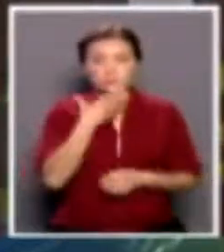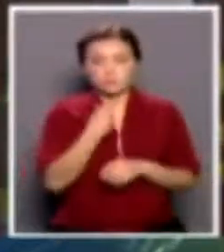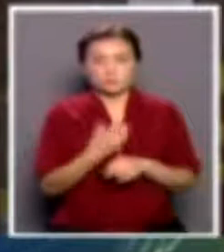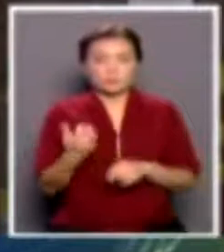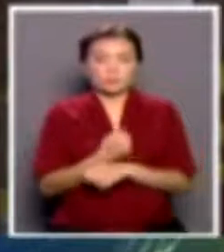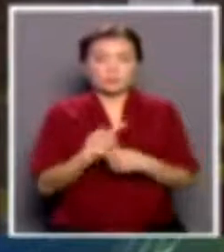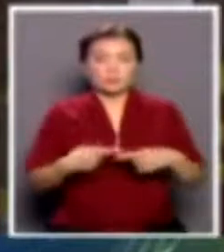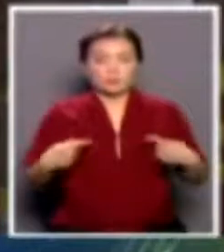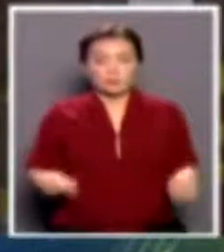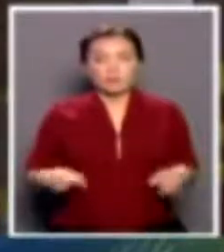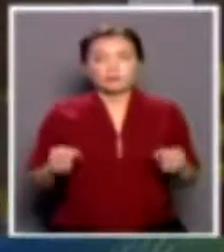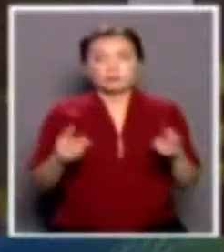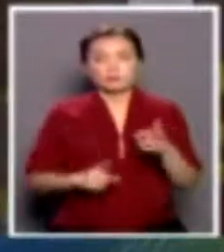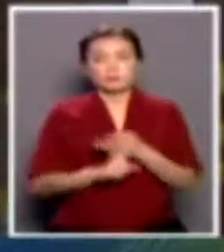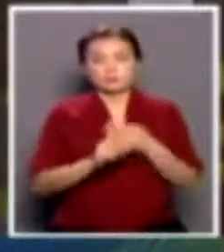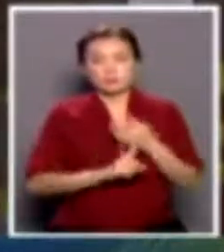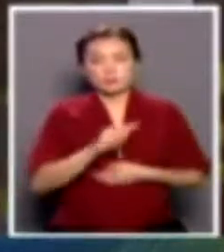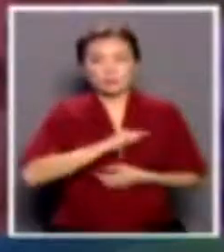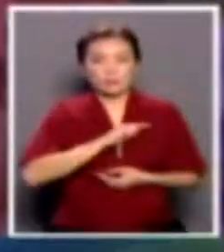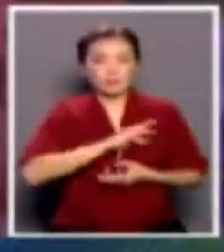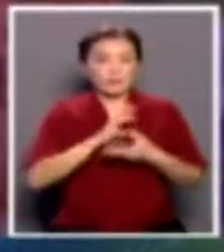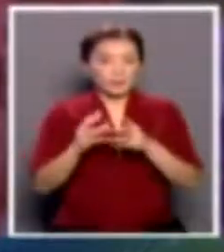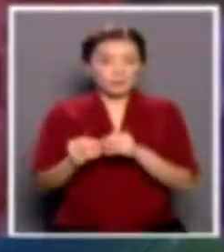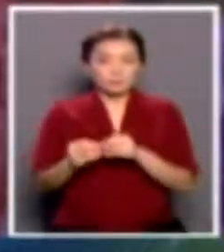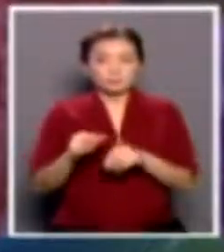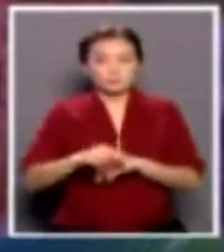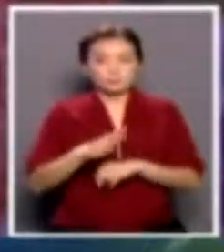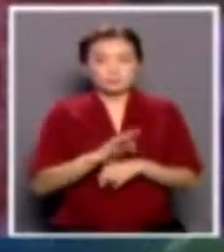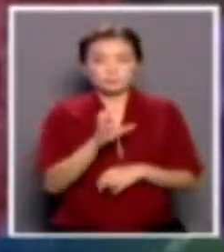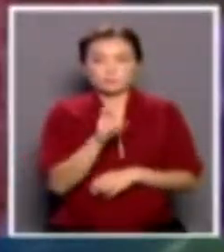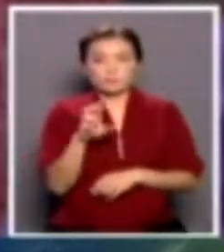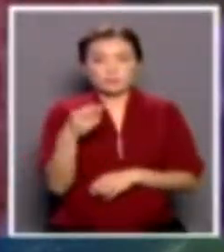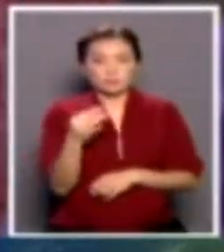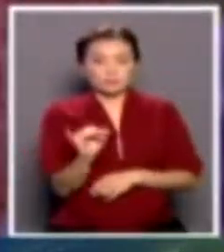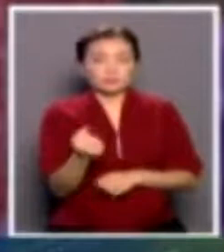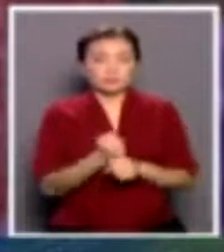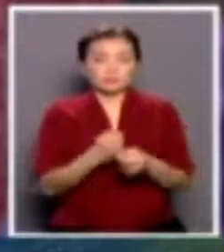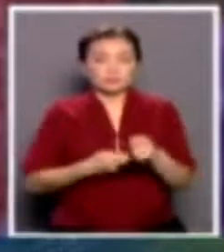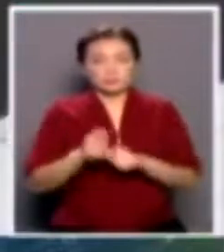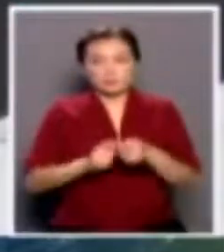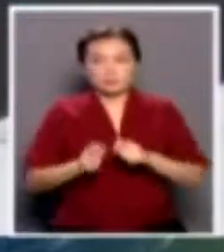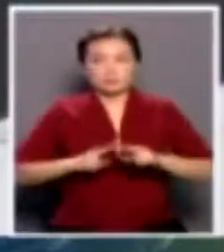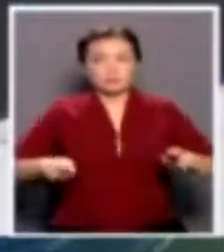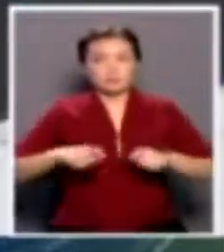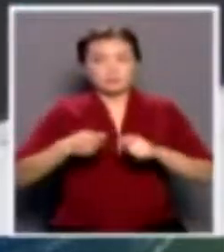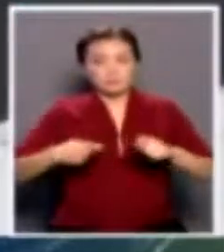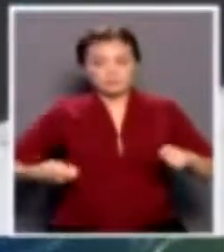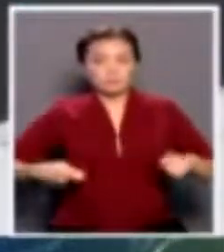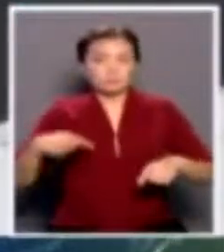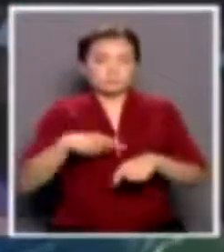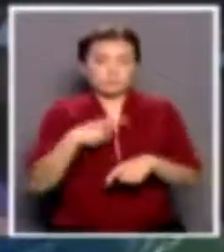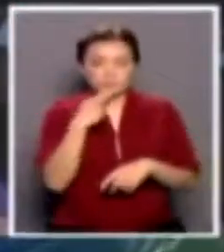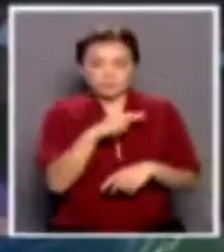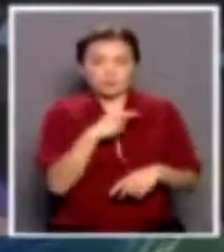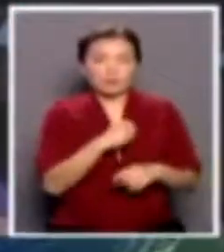жеткен жетістіктерін, қалай бастағандарын үйретті. Есболай ата қамшы өлшемі, тұтам, сабы тобылғының